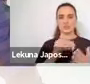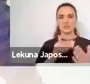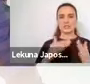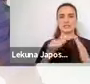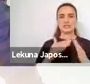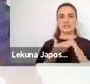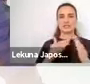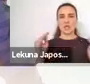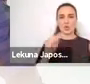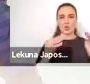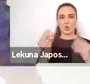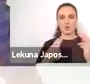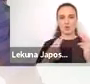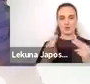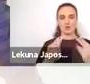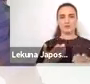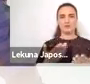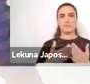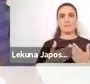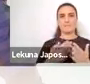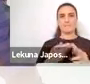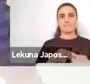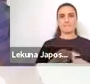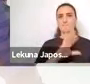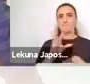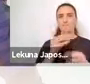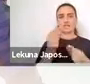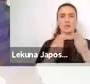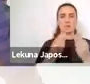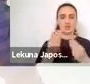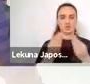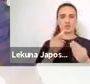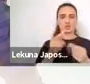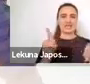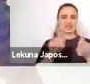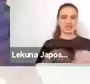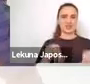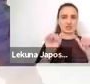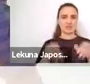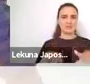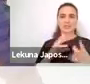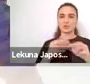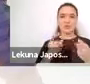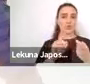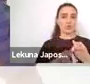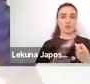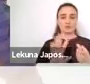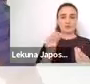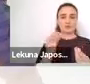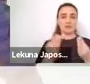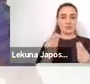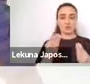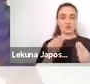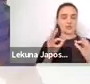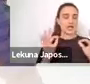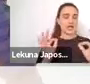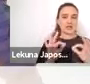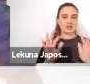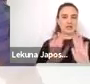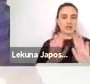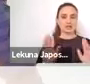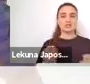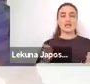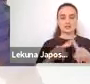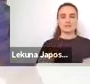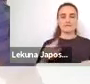სახლობანა, ექიმანა. ეს თამაშები, რომელიც ესე შეიძლება საერთოდ არ უკავშირდებოდეს სათამაშოს არანაირს,